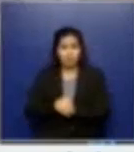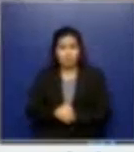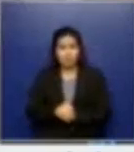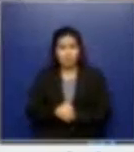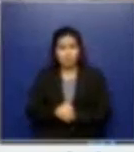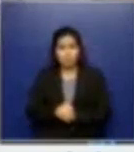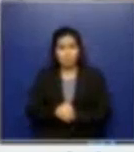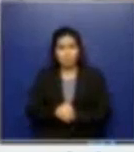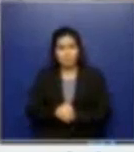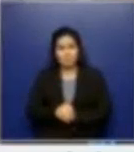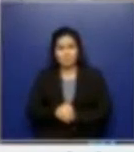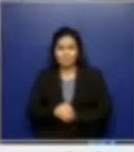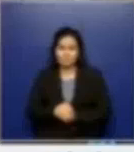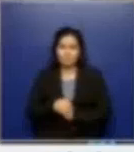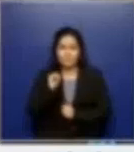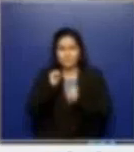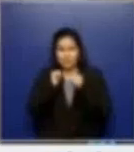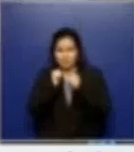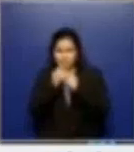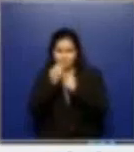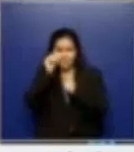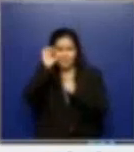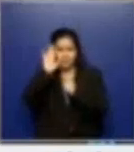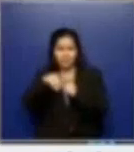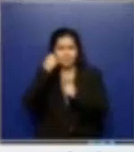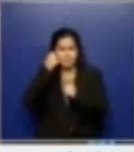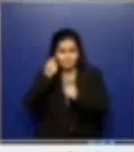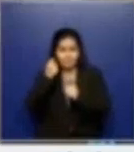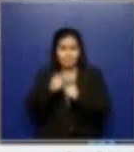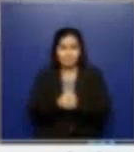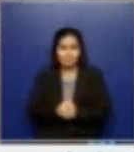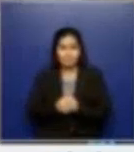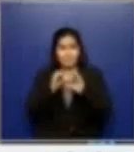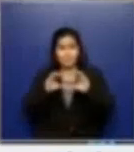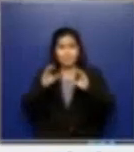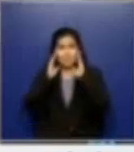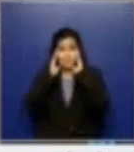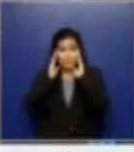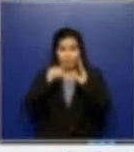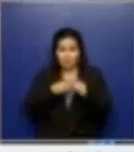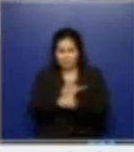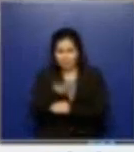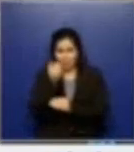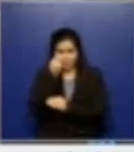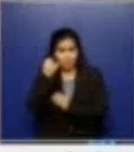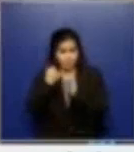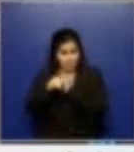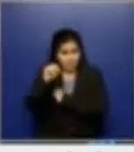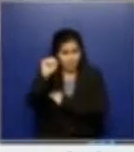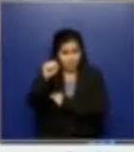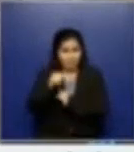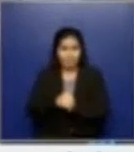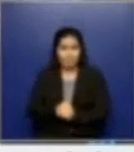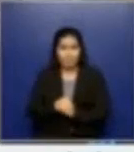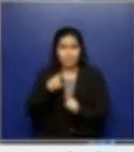ผมก็พยายามมองด้วยความเข้าใจอ๋อผมเข้าใจแล้วรัฐบาลเจตนาสื่อสารให้คนเข้าใจผิดหรือเปล่าคำว่า